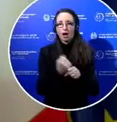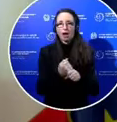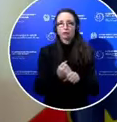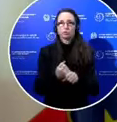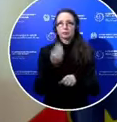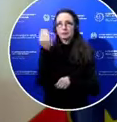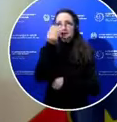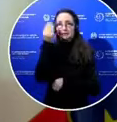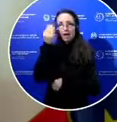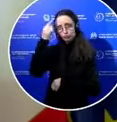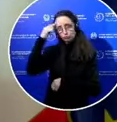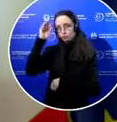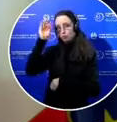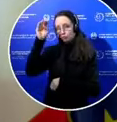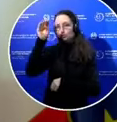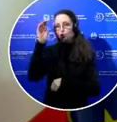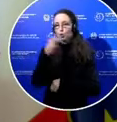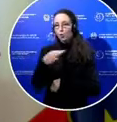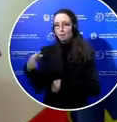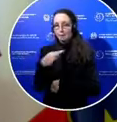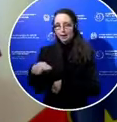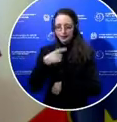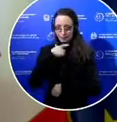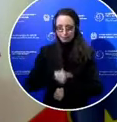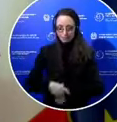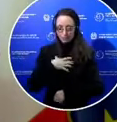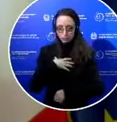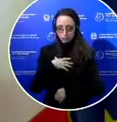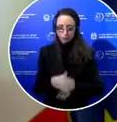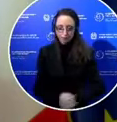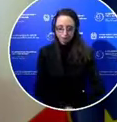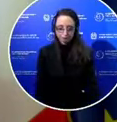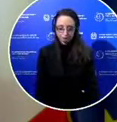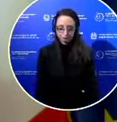l'orizzonte del bene comune e della persona, prima di tutto.